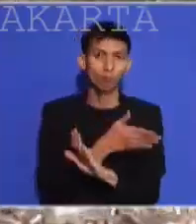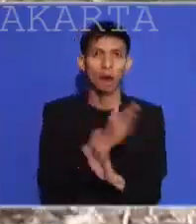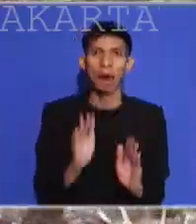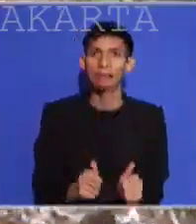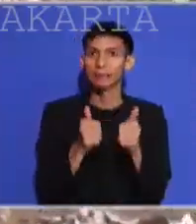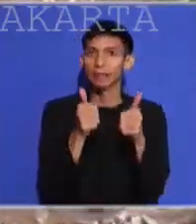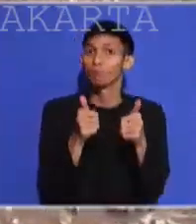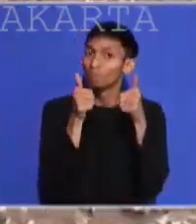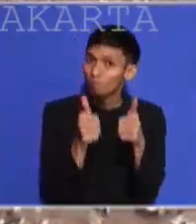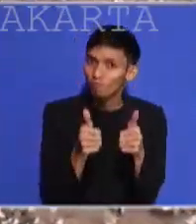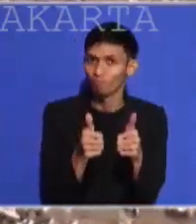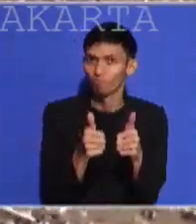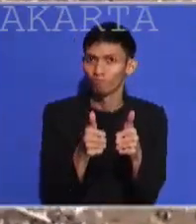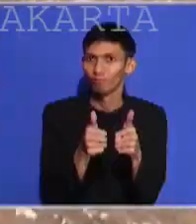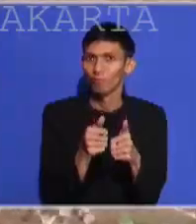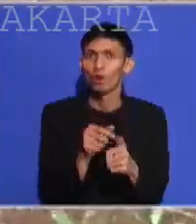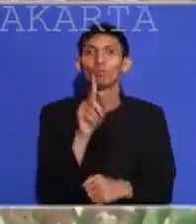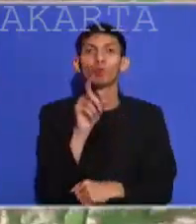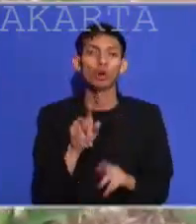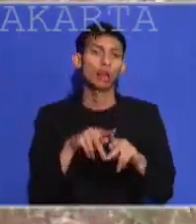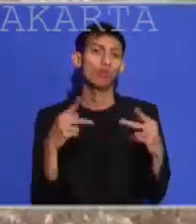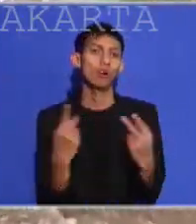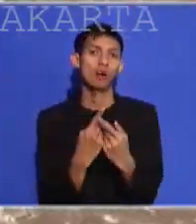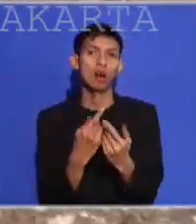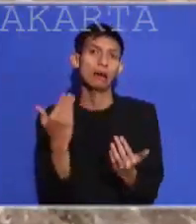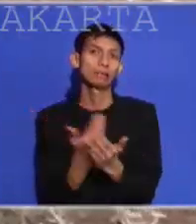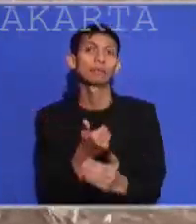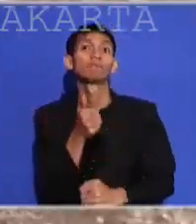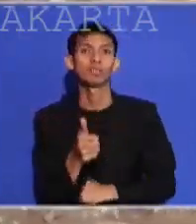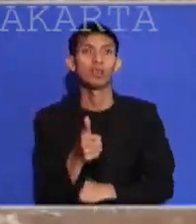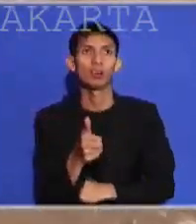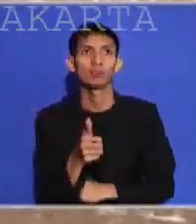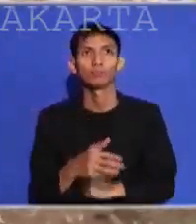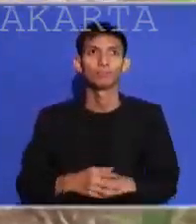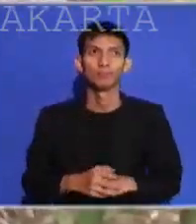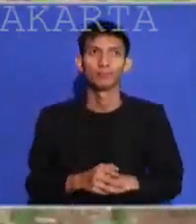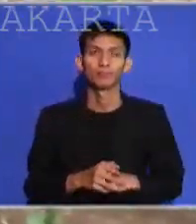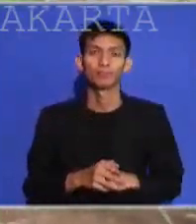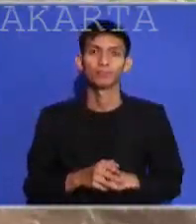saged kangge nyekapi kabetahan keluarga. Saking Gunung Kidul, Setia Budi, Asung, Palapuran.